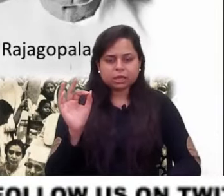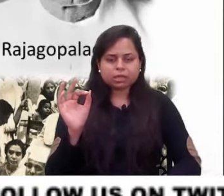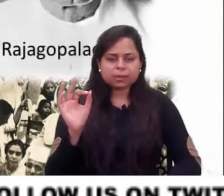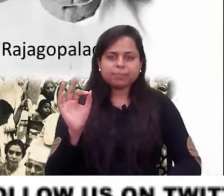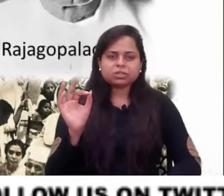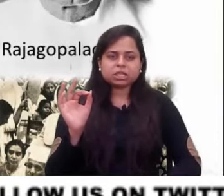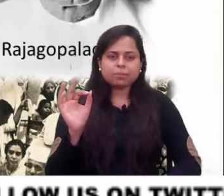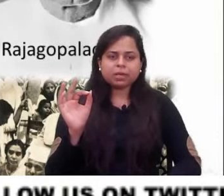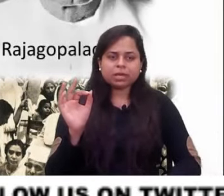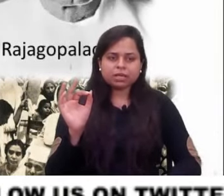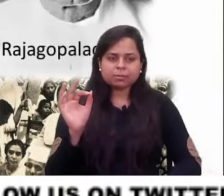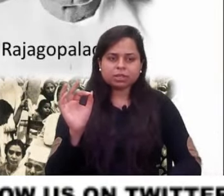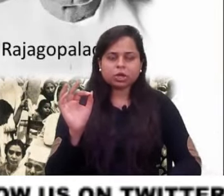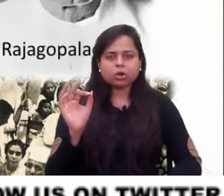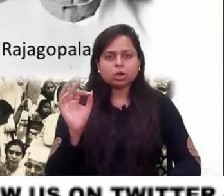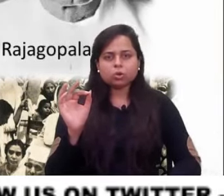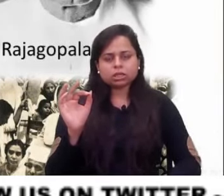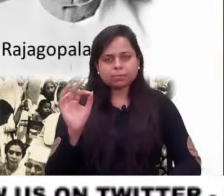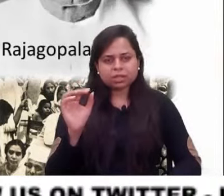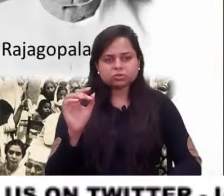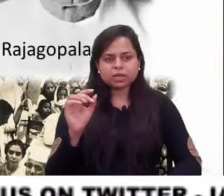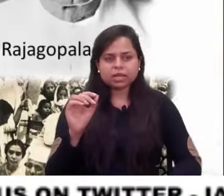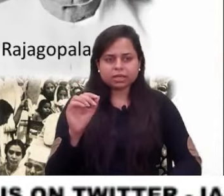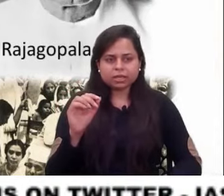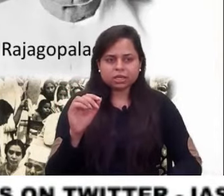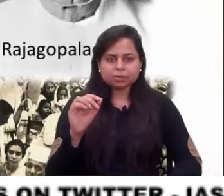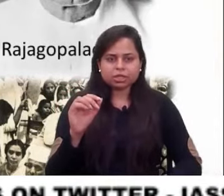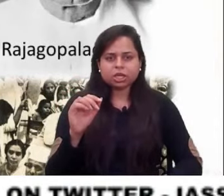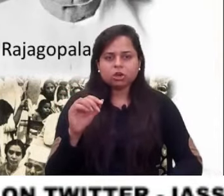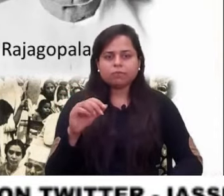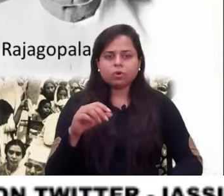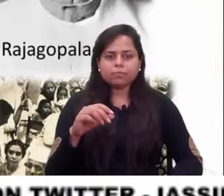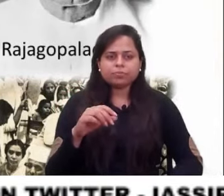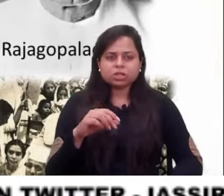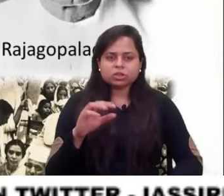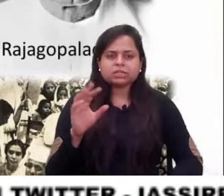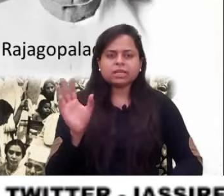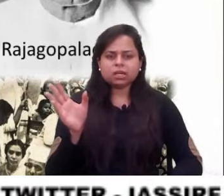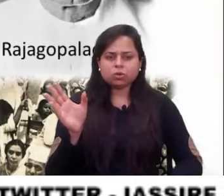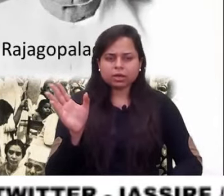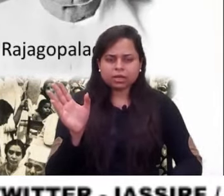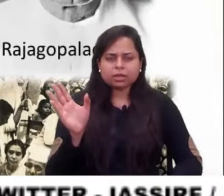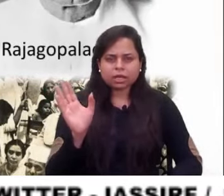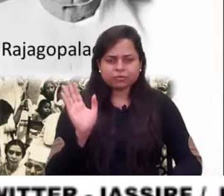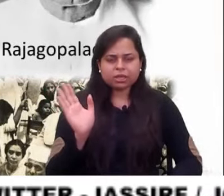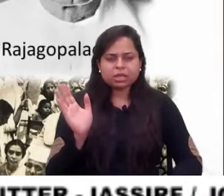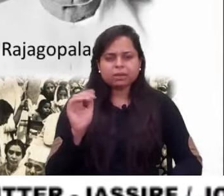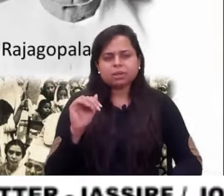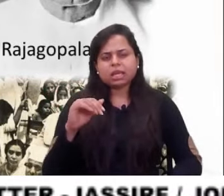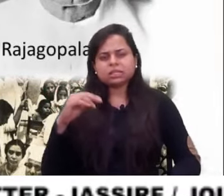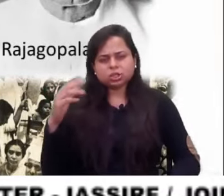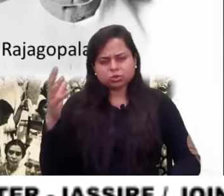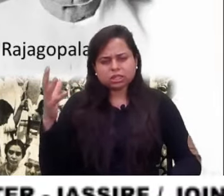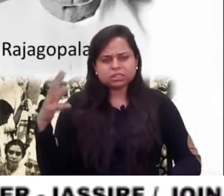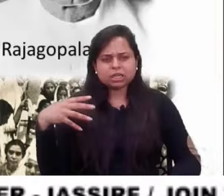साइड में मतलब पंजाब और उत्तर प्रदेश में वह इस